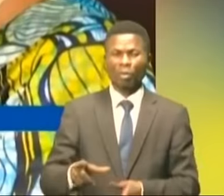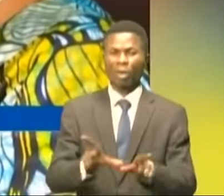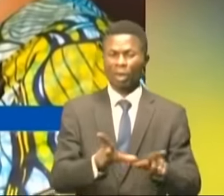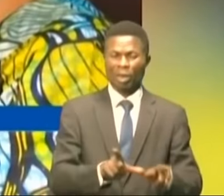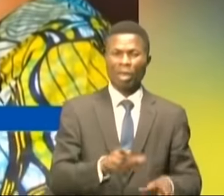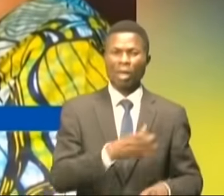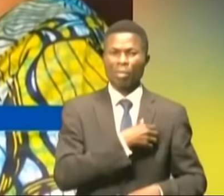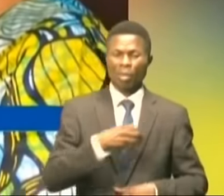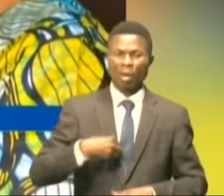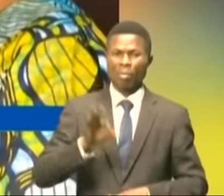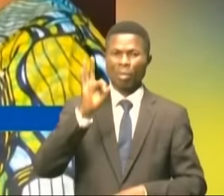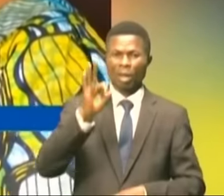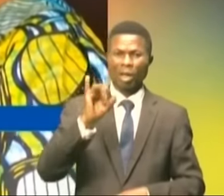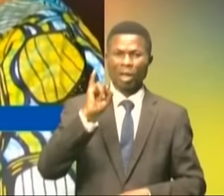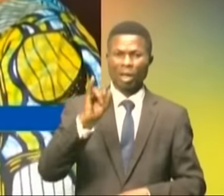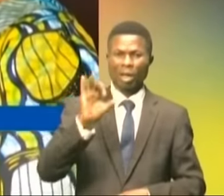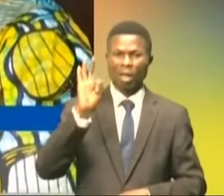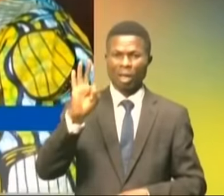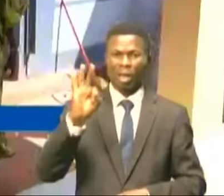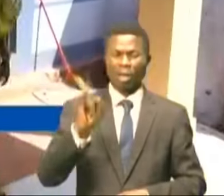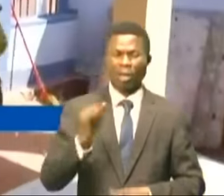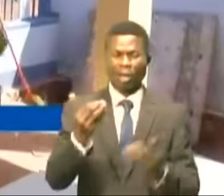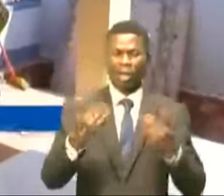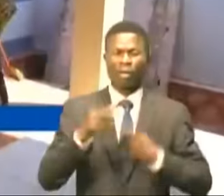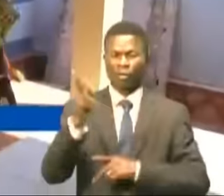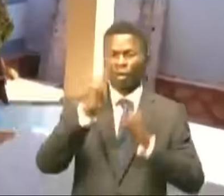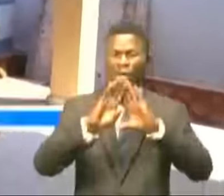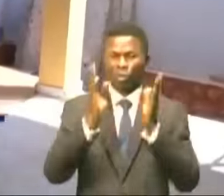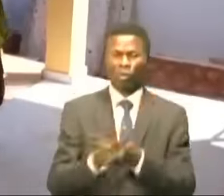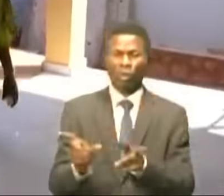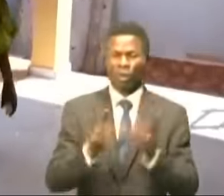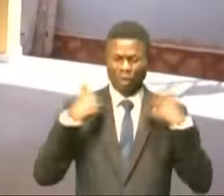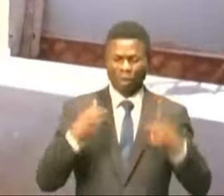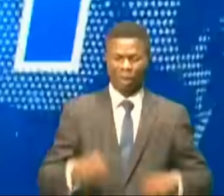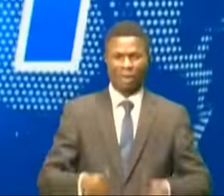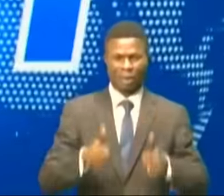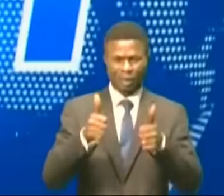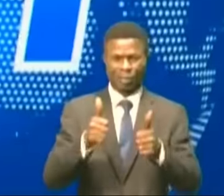Masuka Saini, qui veut une population lualabaise en bonne santé.